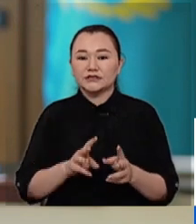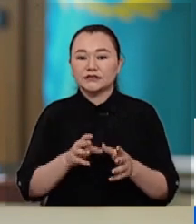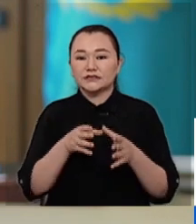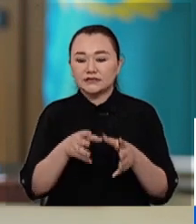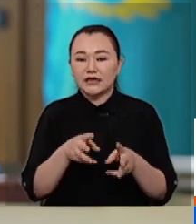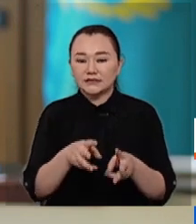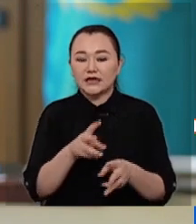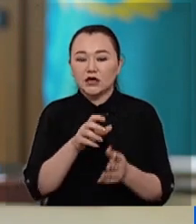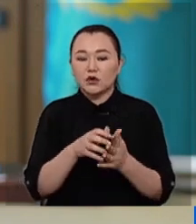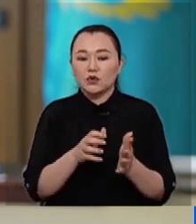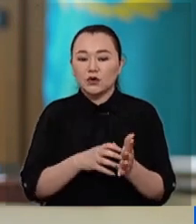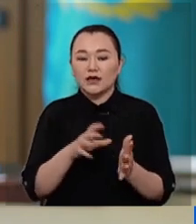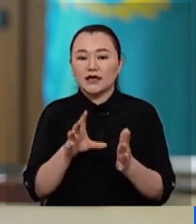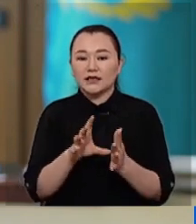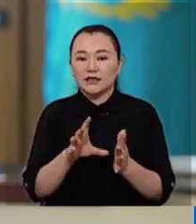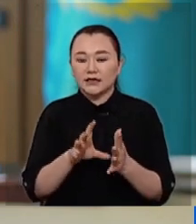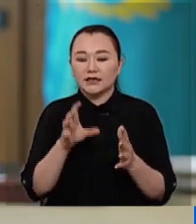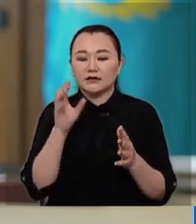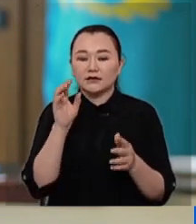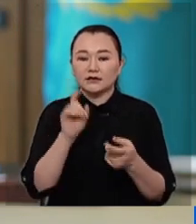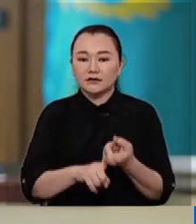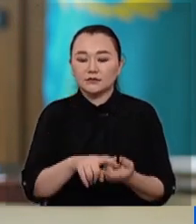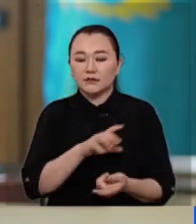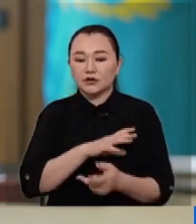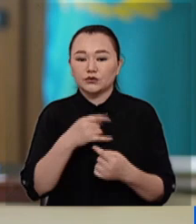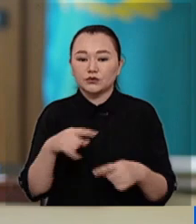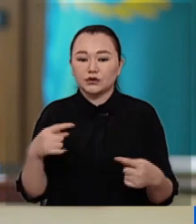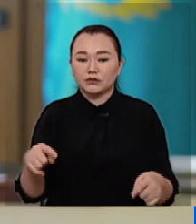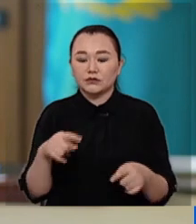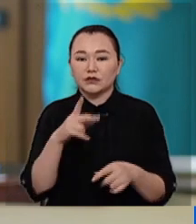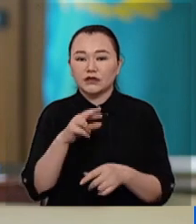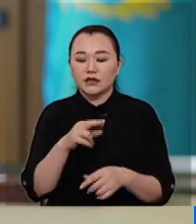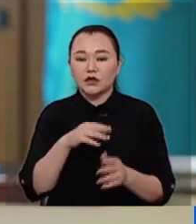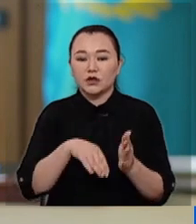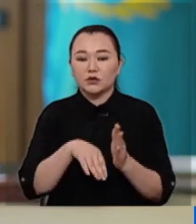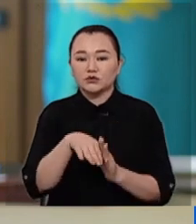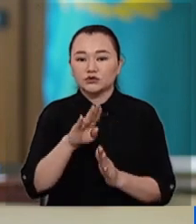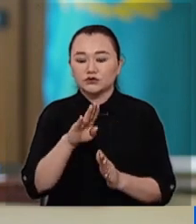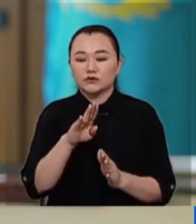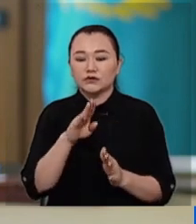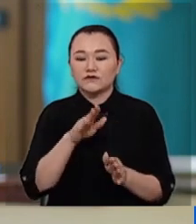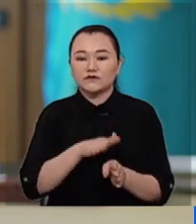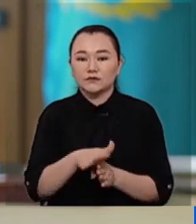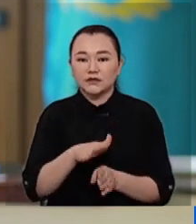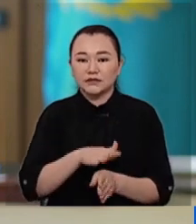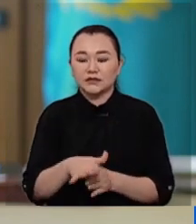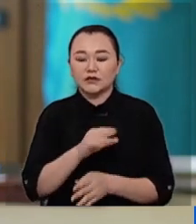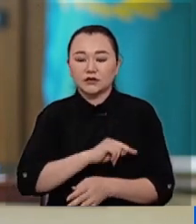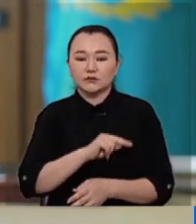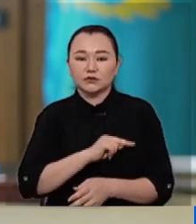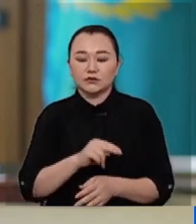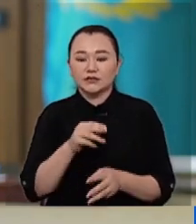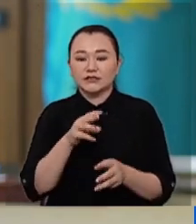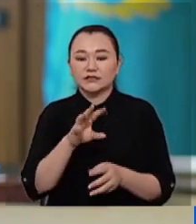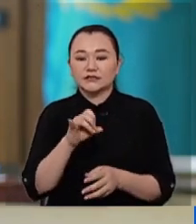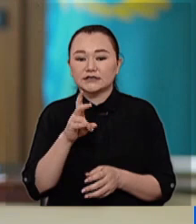углем, электрической энергией и другими необходимыми компонентами для эффективного осуществление работы станции